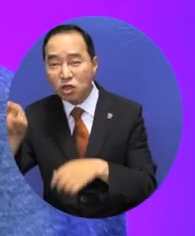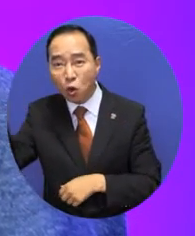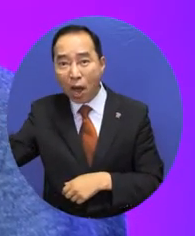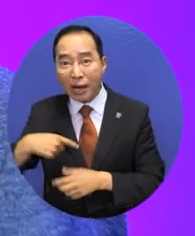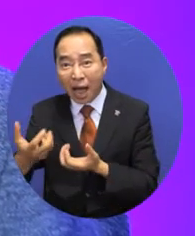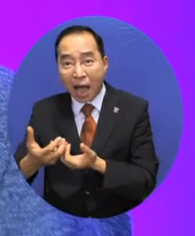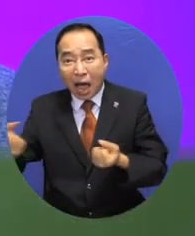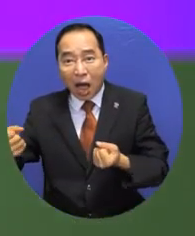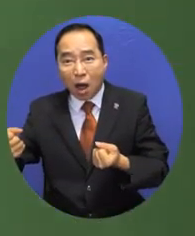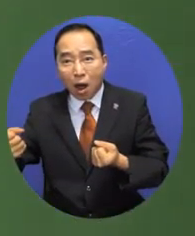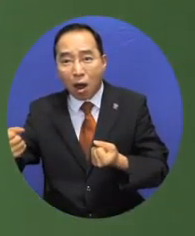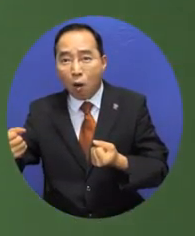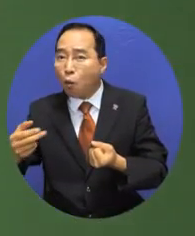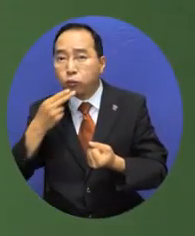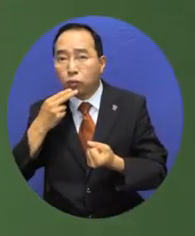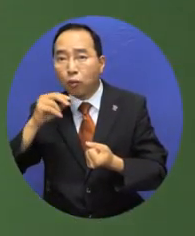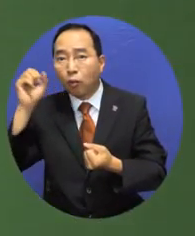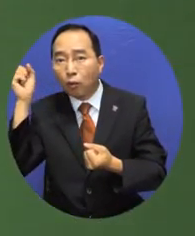경계입니다.